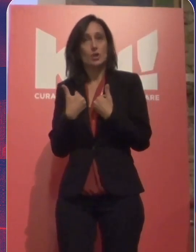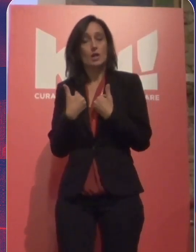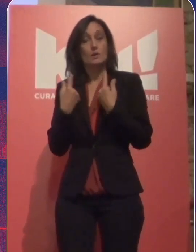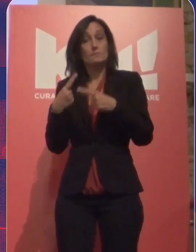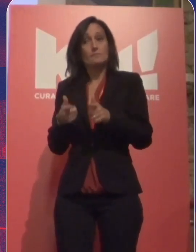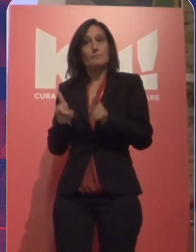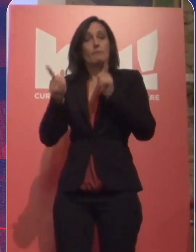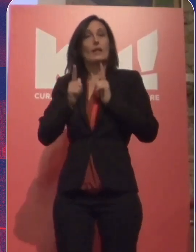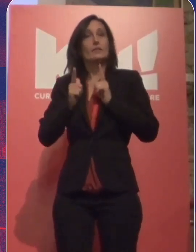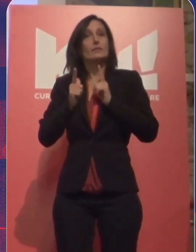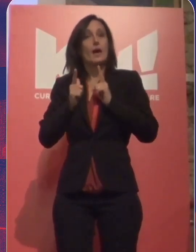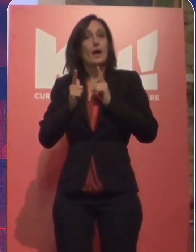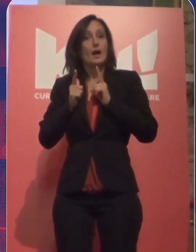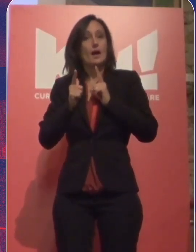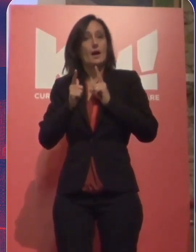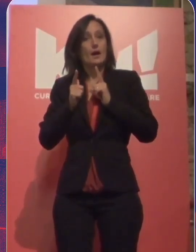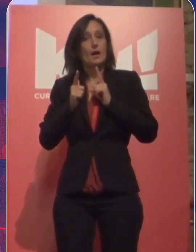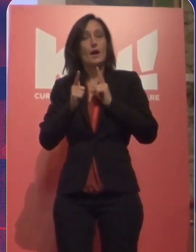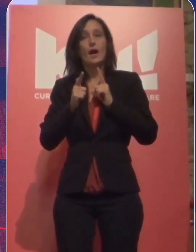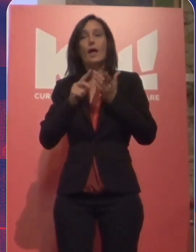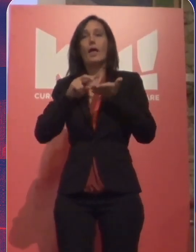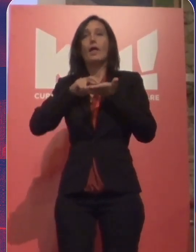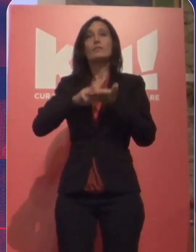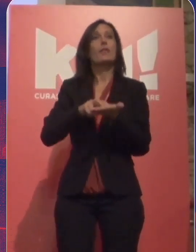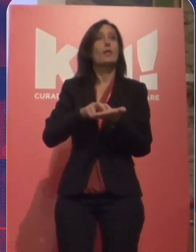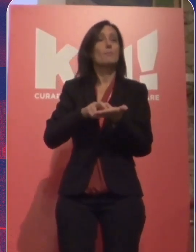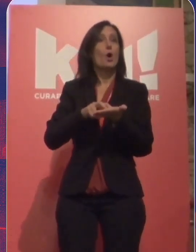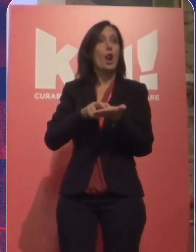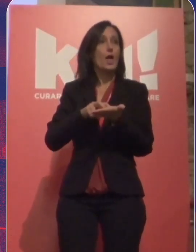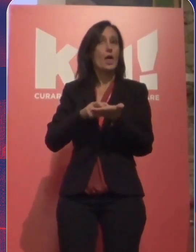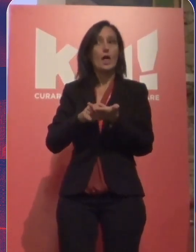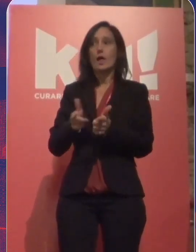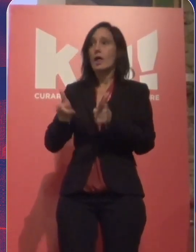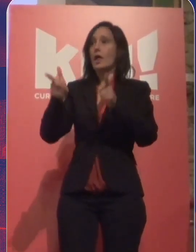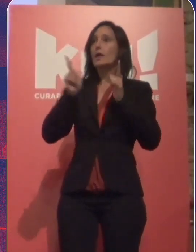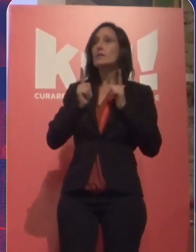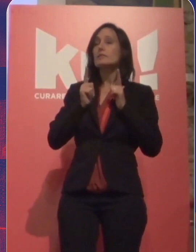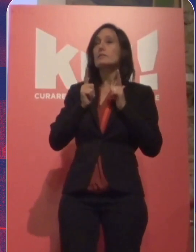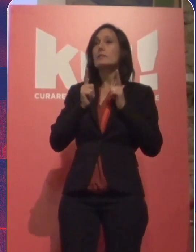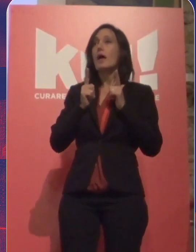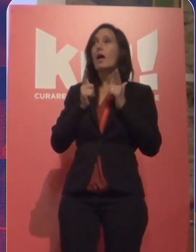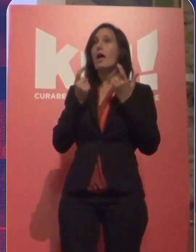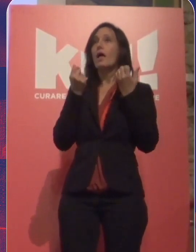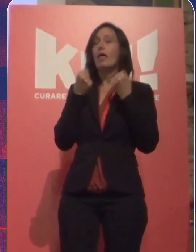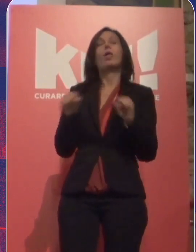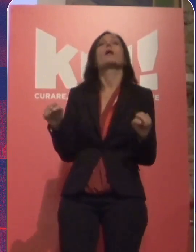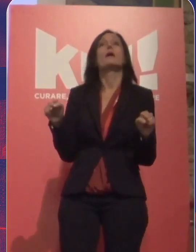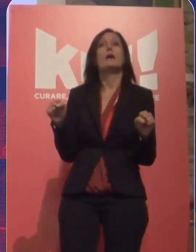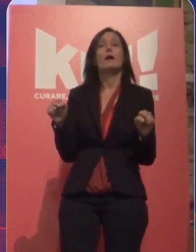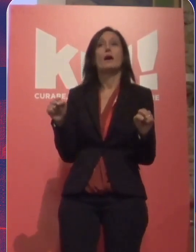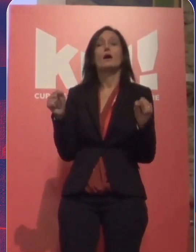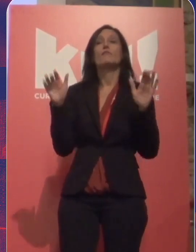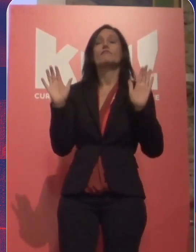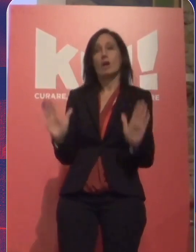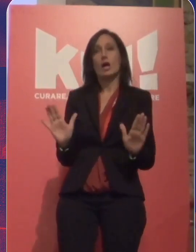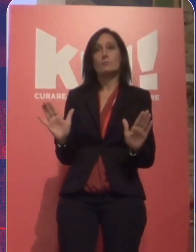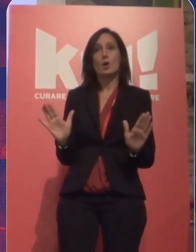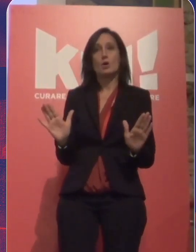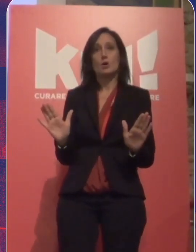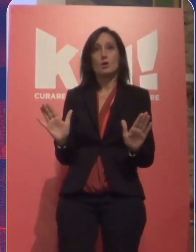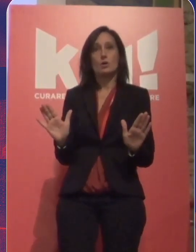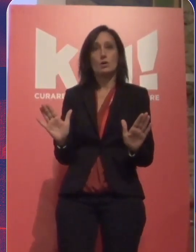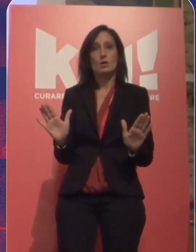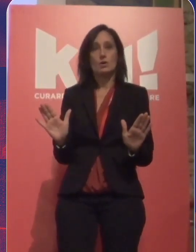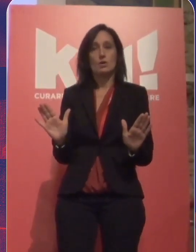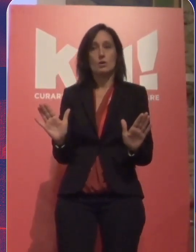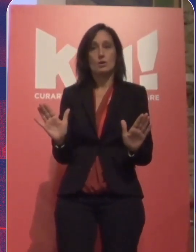pani cati che mi rende inerme vi rende mi sovrasta e mi rende inerme ecco il fatto che il